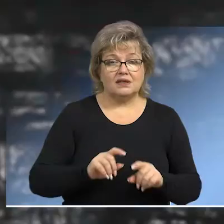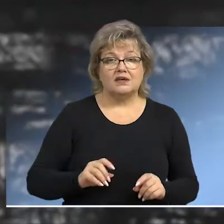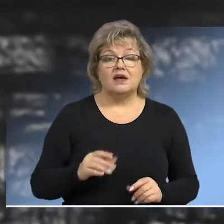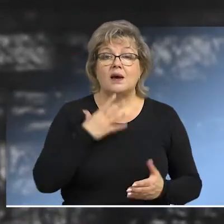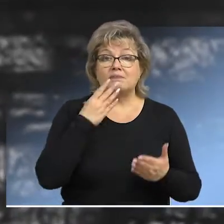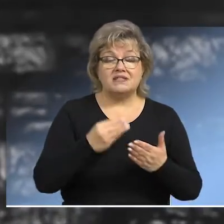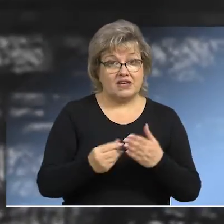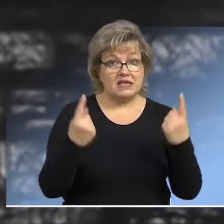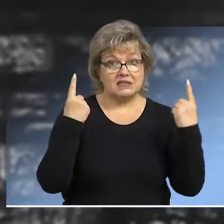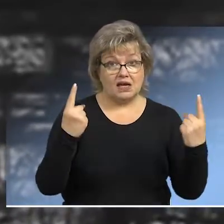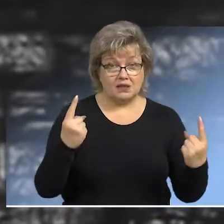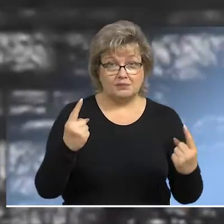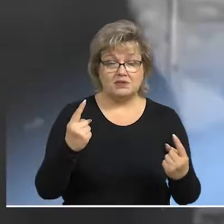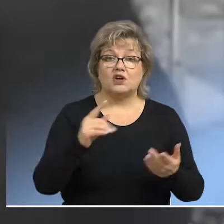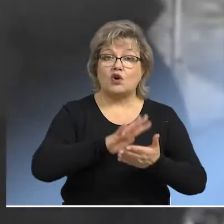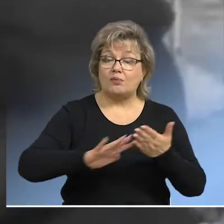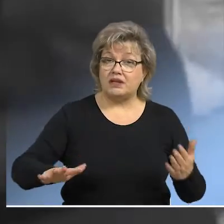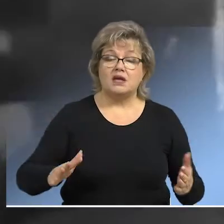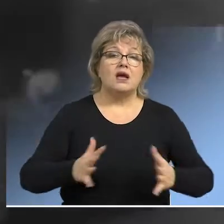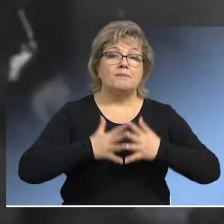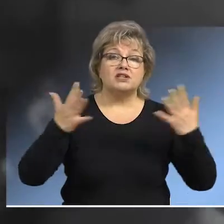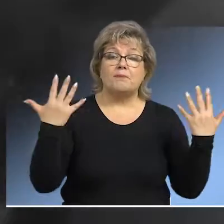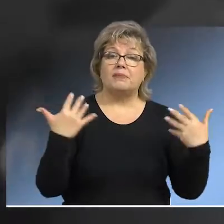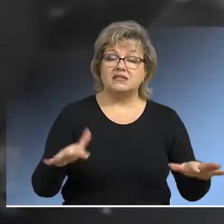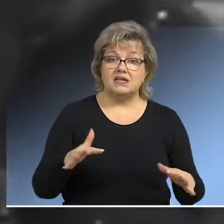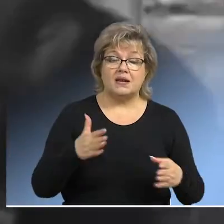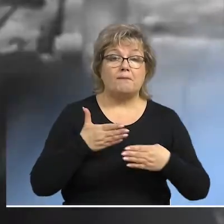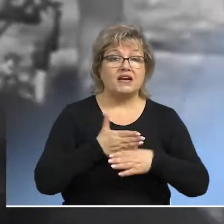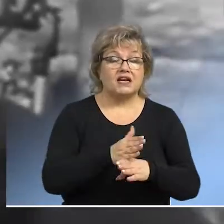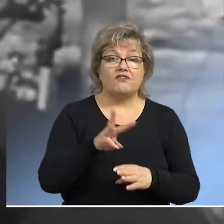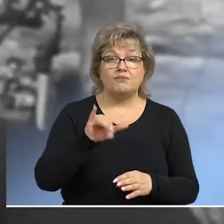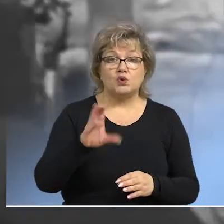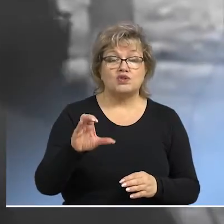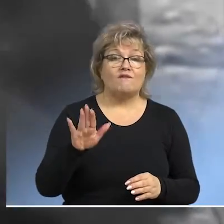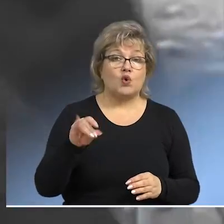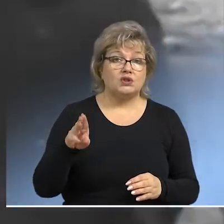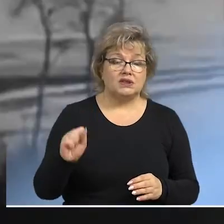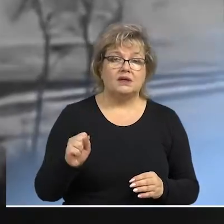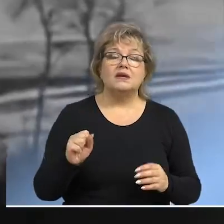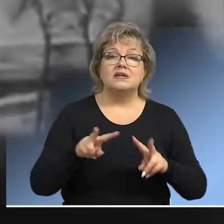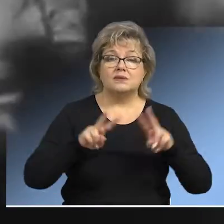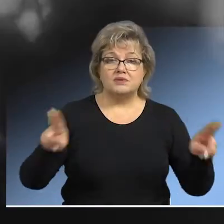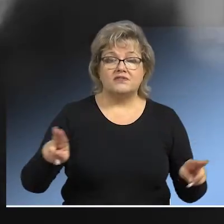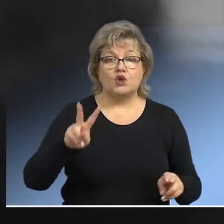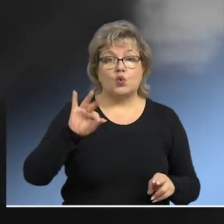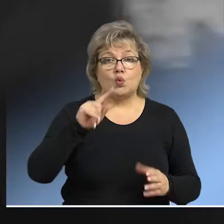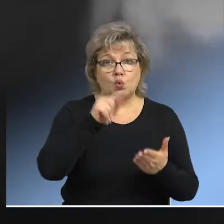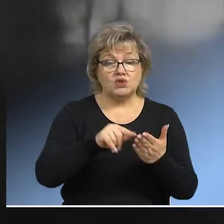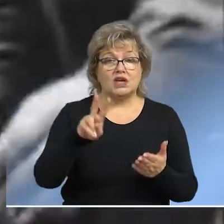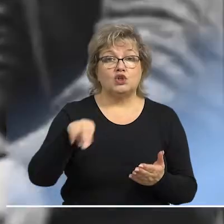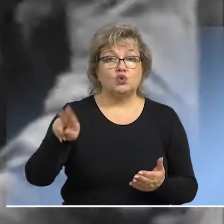Меусе. По своей значимости, кровопролитности и масштабам потерь прорыв Меус-фронта сопоставим с битвой на Курской дуге.